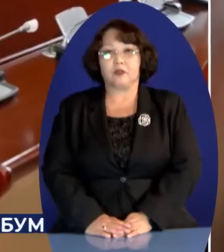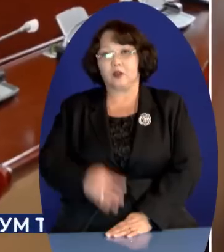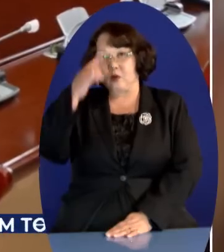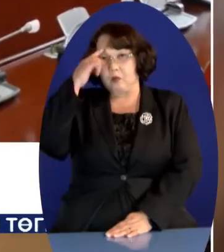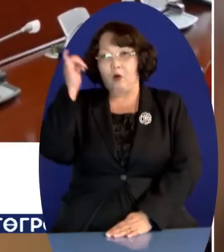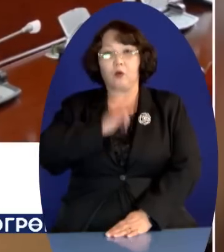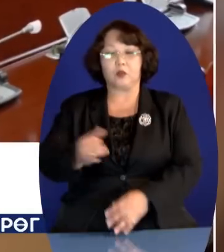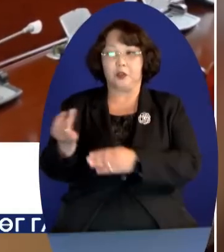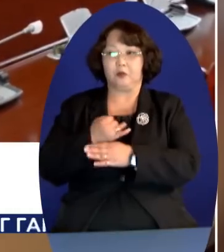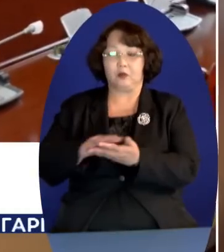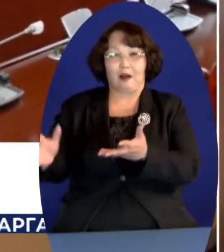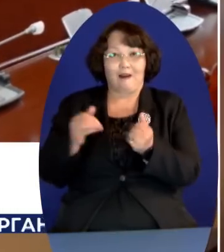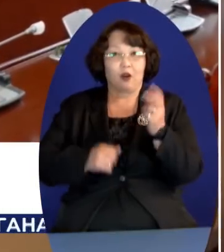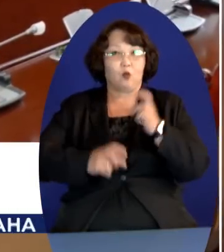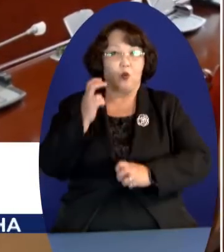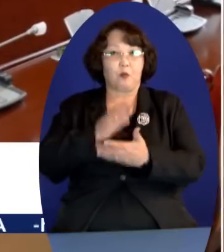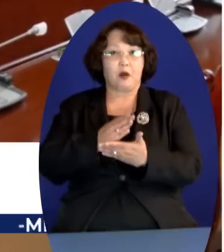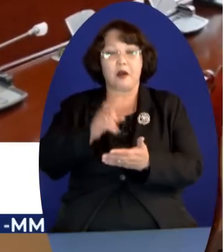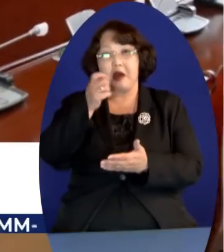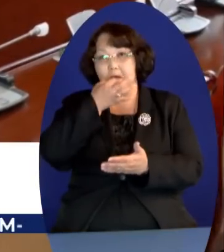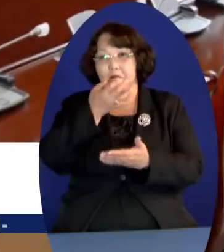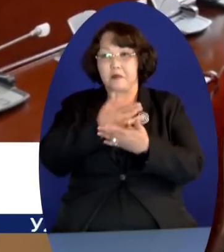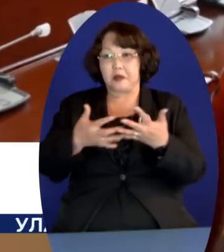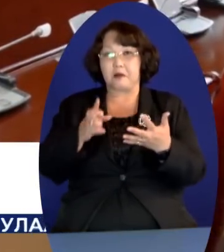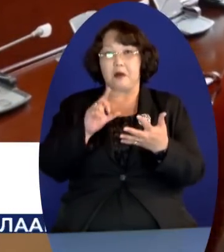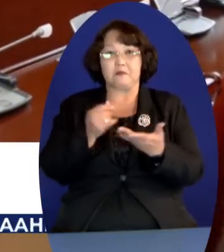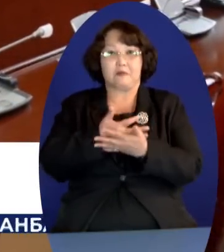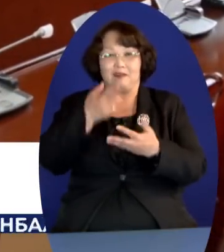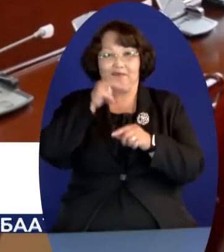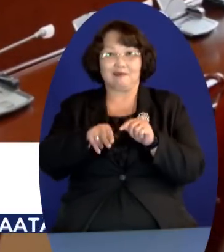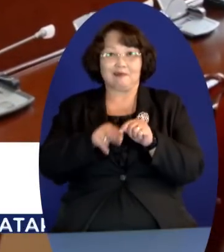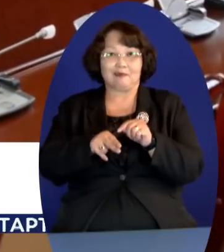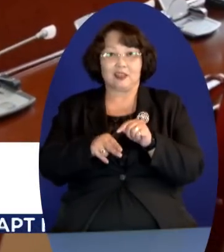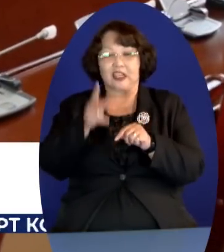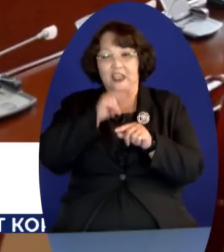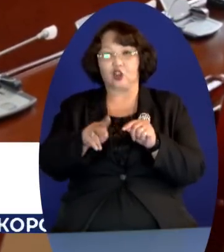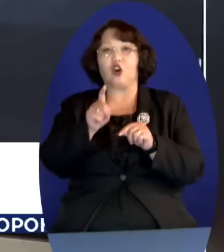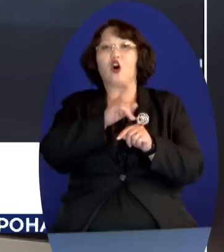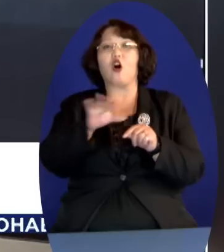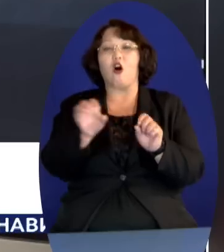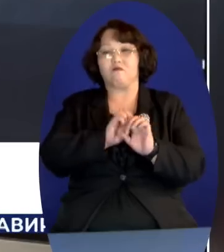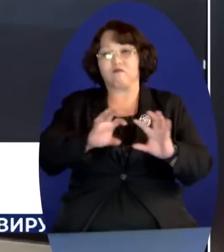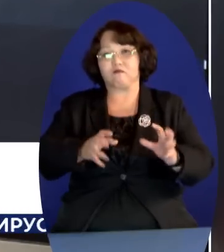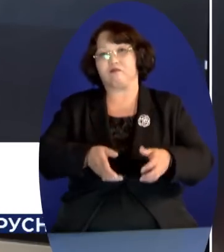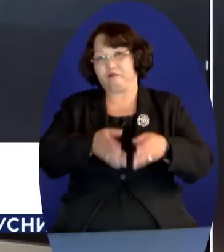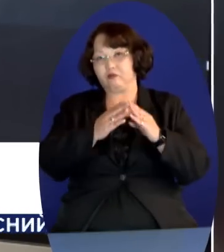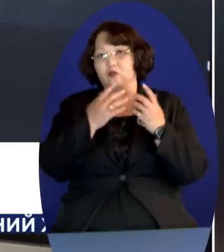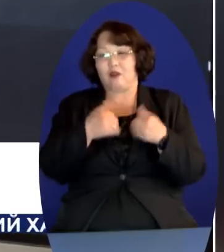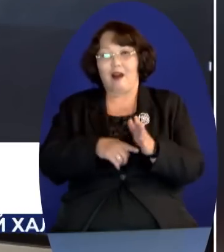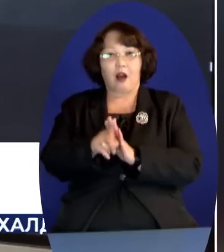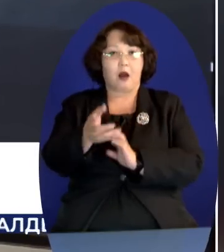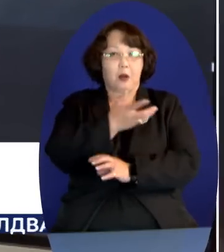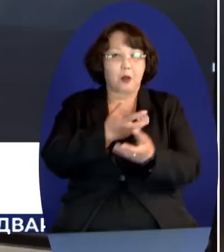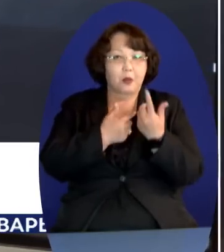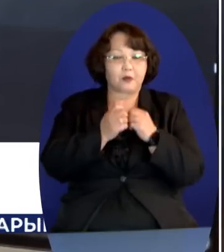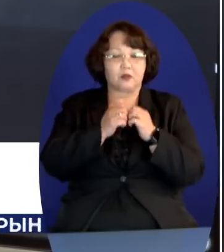Монгол улсад импортлож байгаа болон үйлдвэрлэж байгаа эмнэлгийн бага зэрэгсэлт хяналт тавих үүрэг өгөх энэ шалгах хорог байгуулсан. Анхны хуралдаанаа өнөөдөр хийлээ.